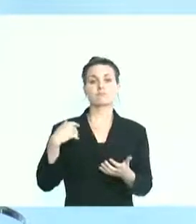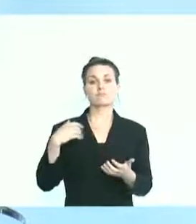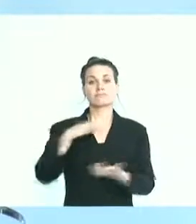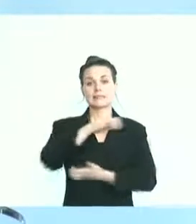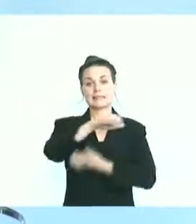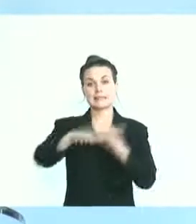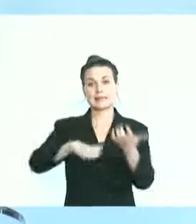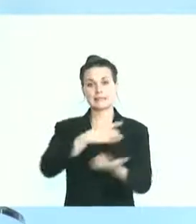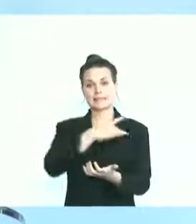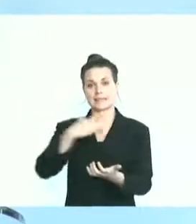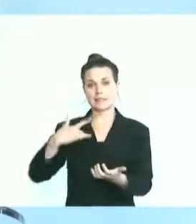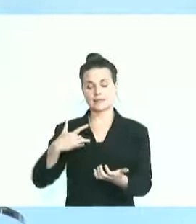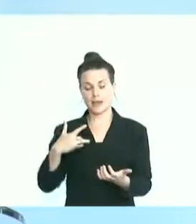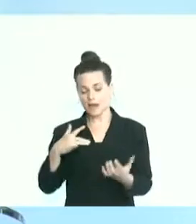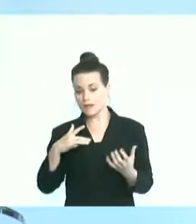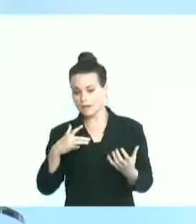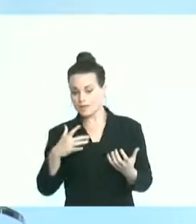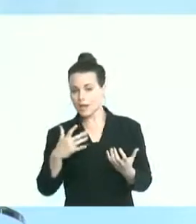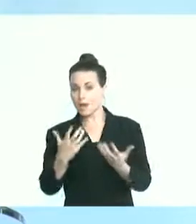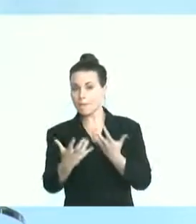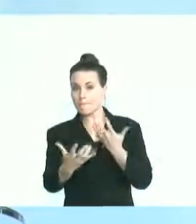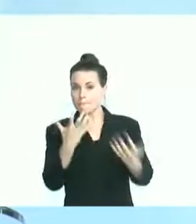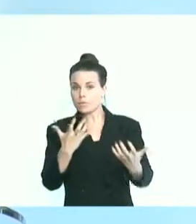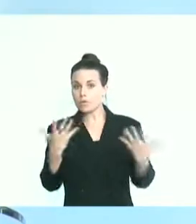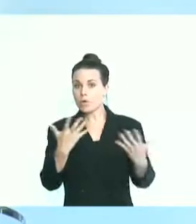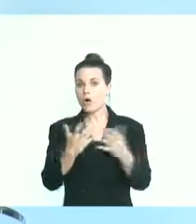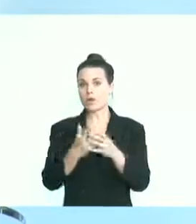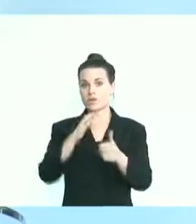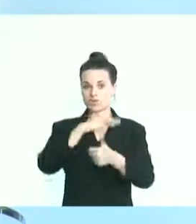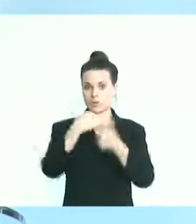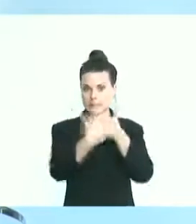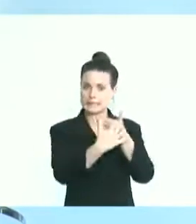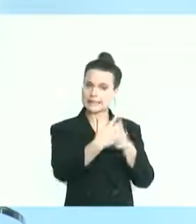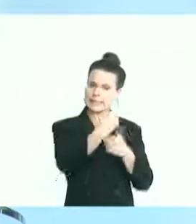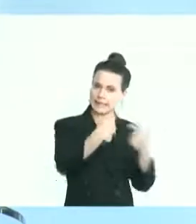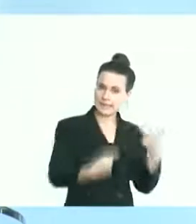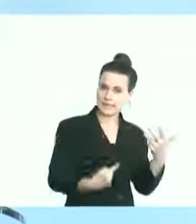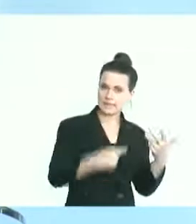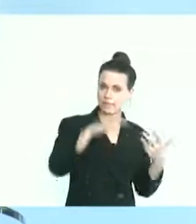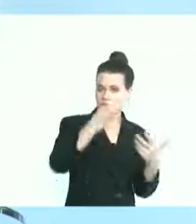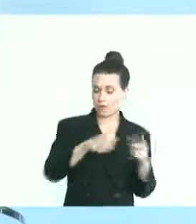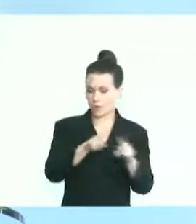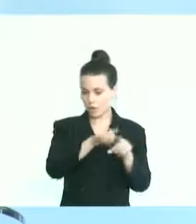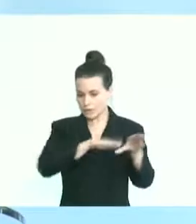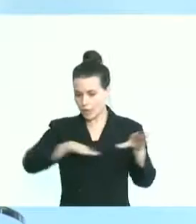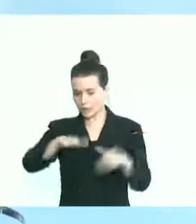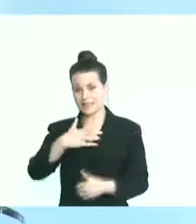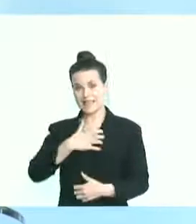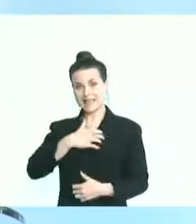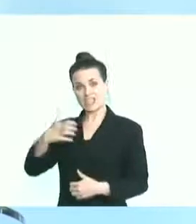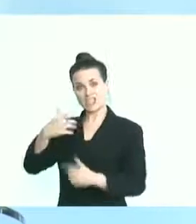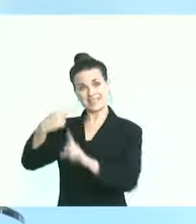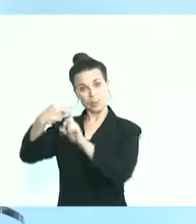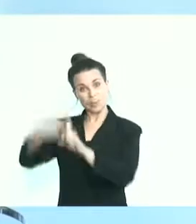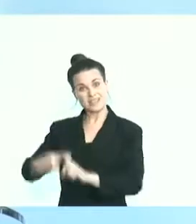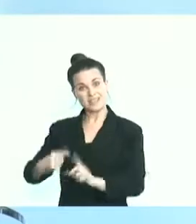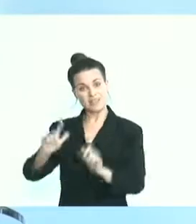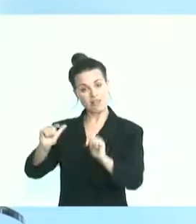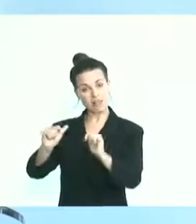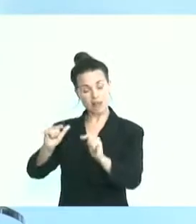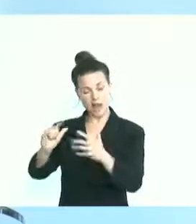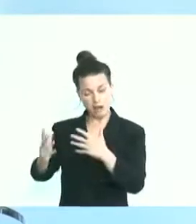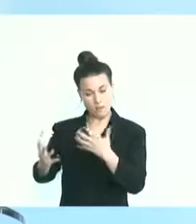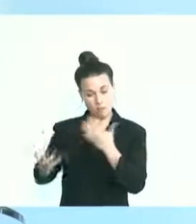de notre société et en même temps ses plus belles forces et ses plus belles richesses. Et le visage de cette richesse a